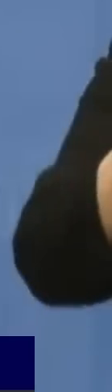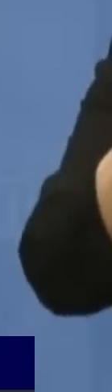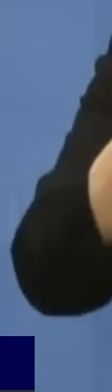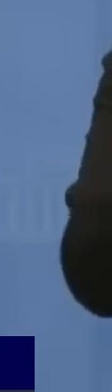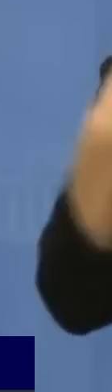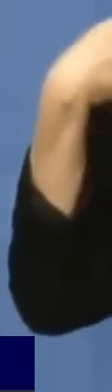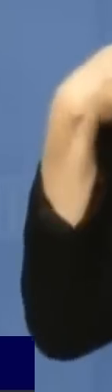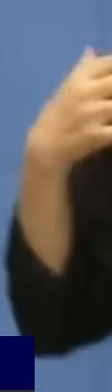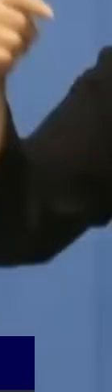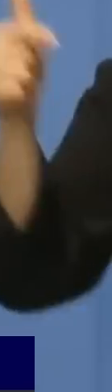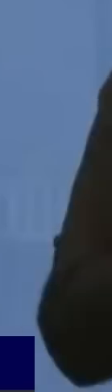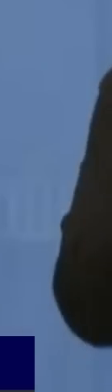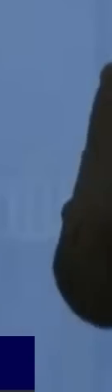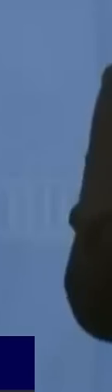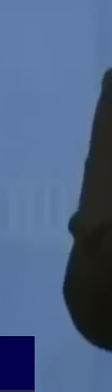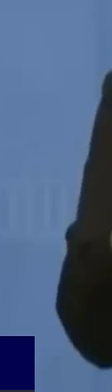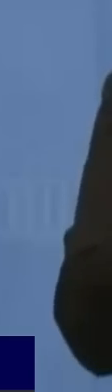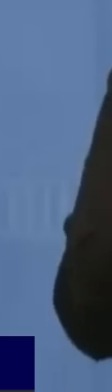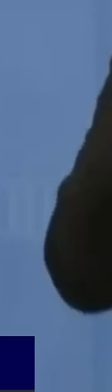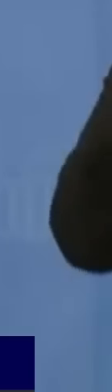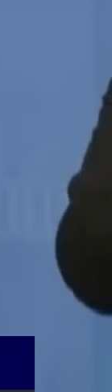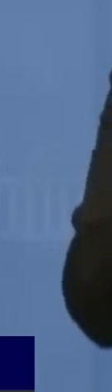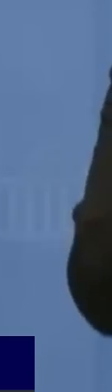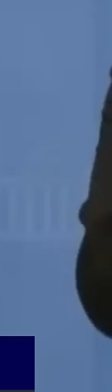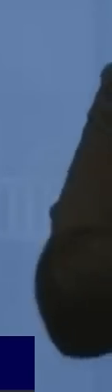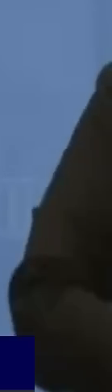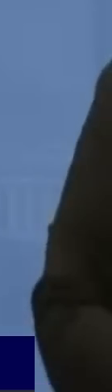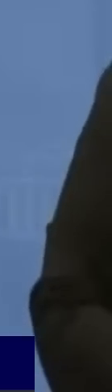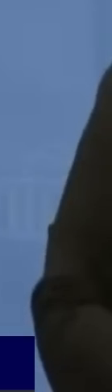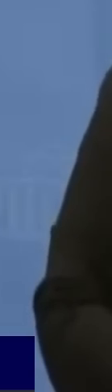대책 마련에 총력을 기울이기 바랍니다